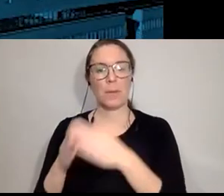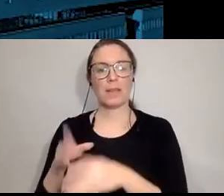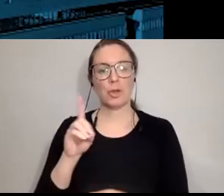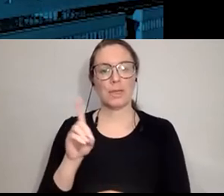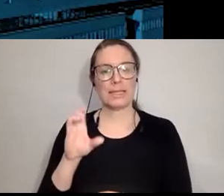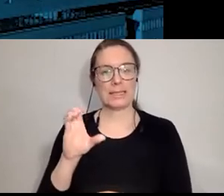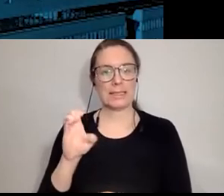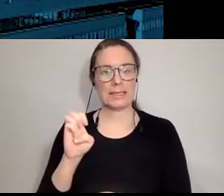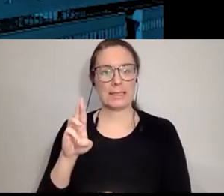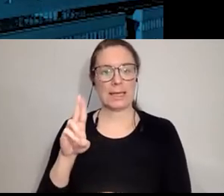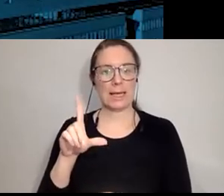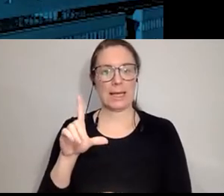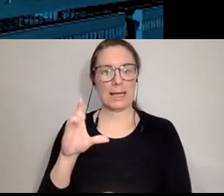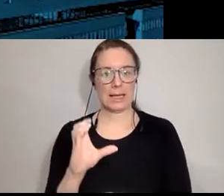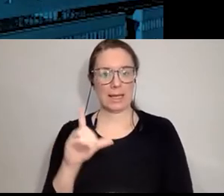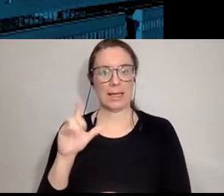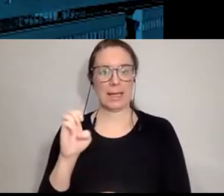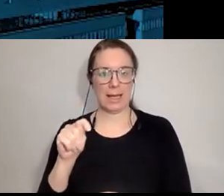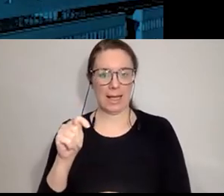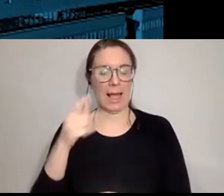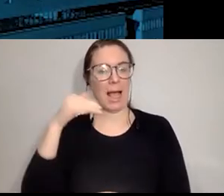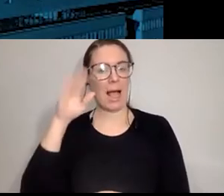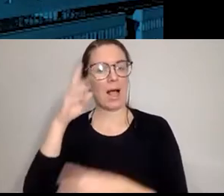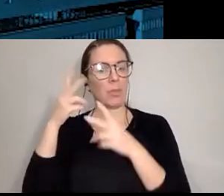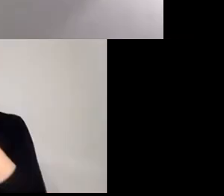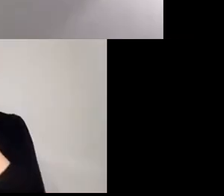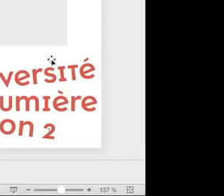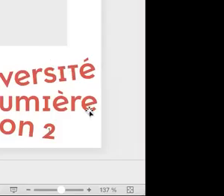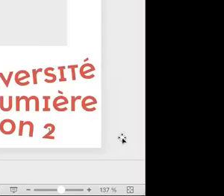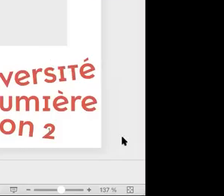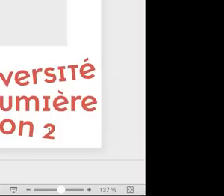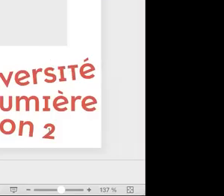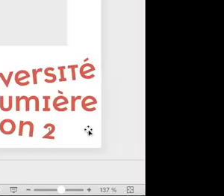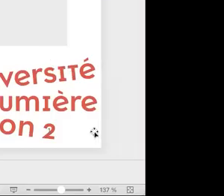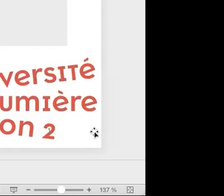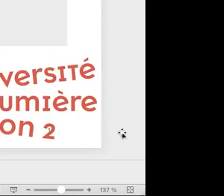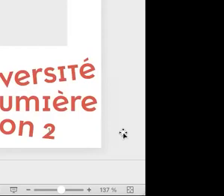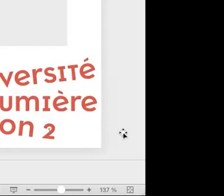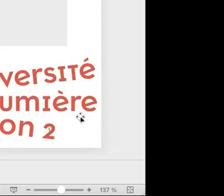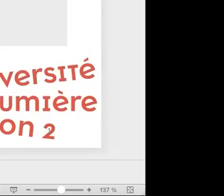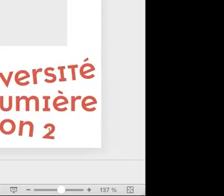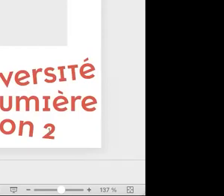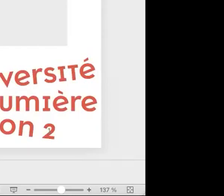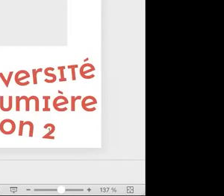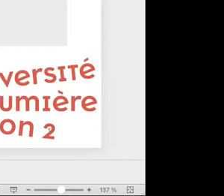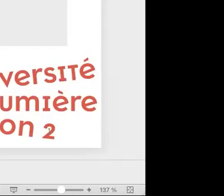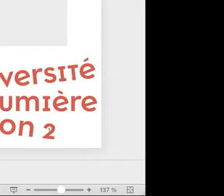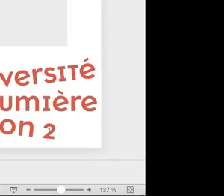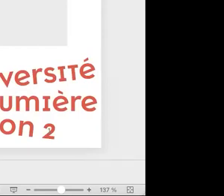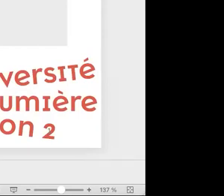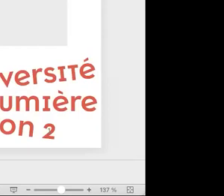à ouvrir son micro et à nous parler. Bonjour. Je suis très heureux d'être